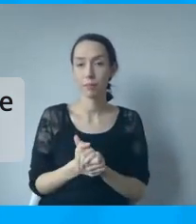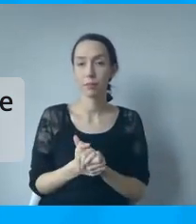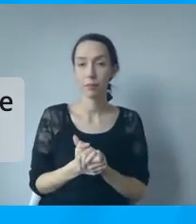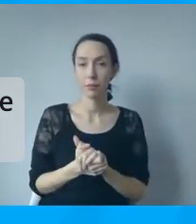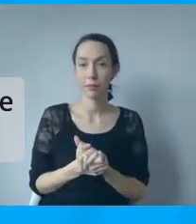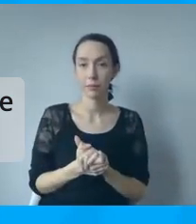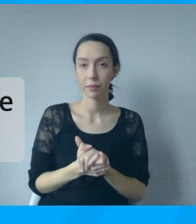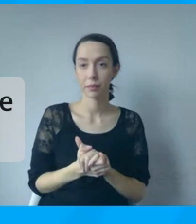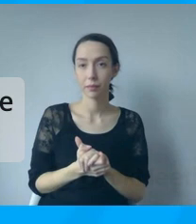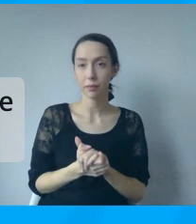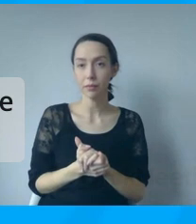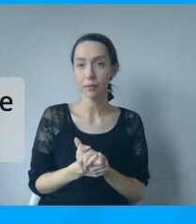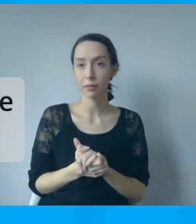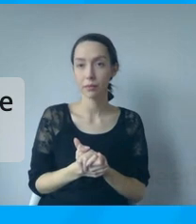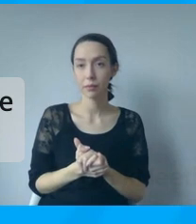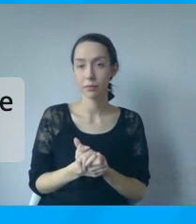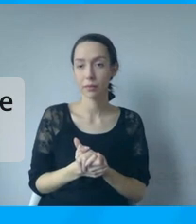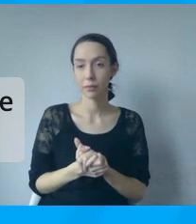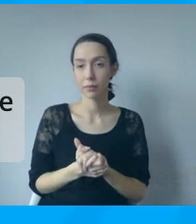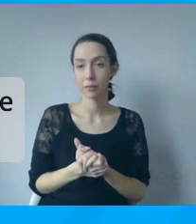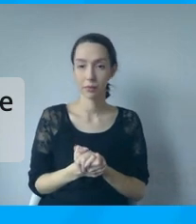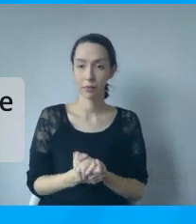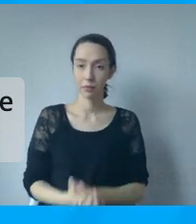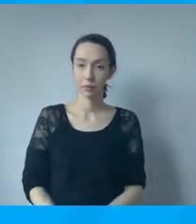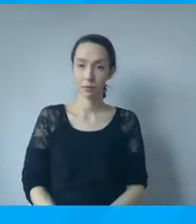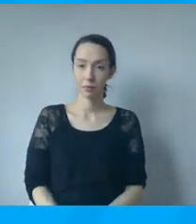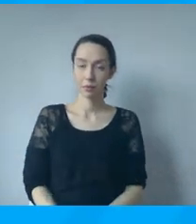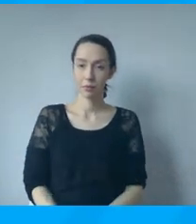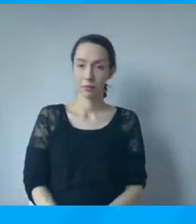te umiejętności, które nabyłaś, jakby do tej sekcji też dodać.